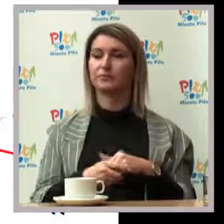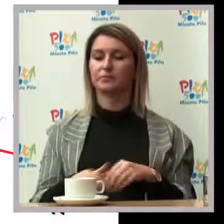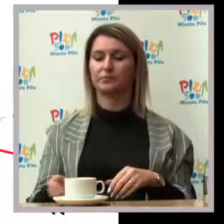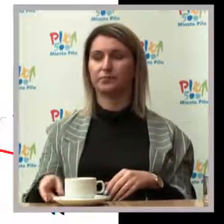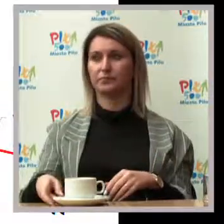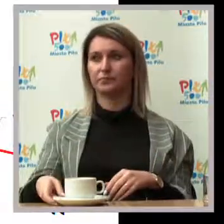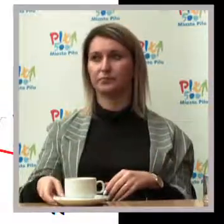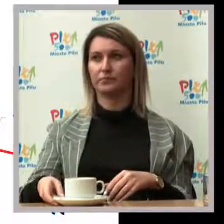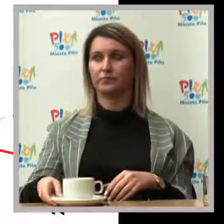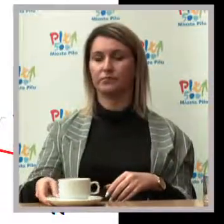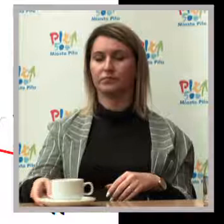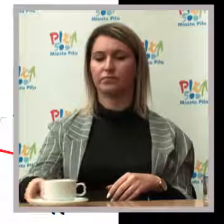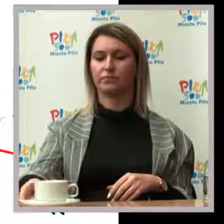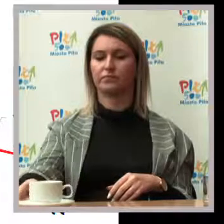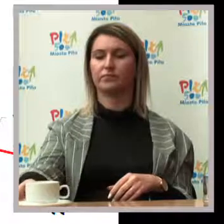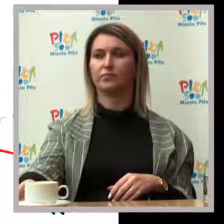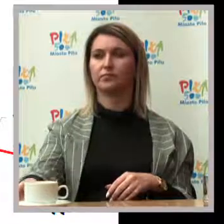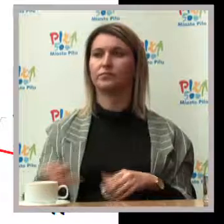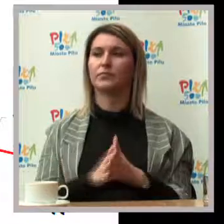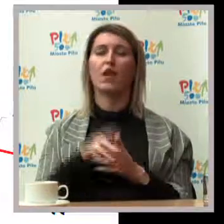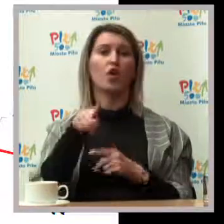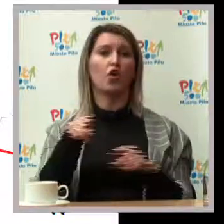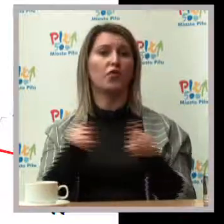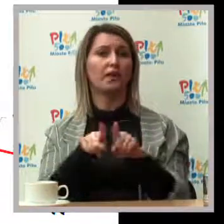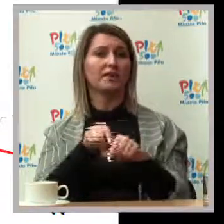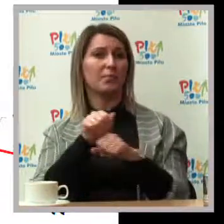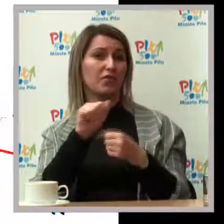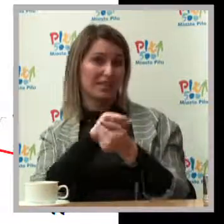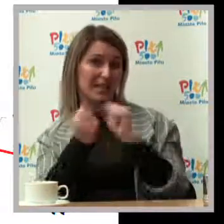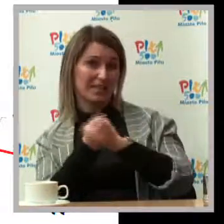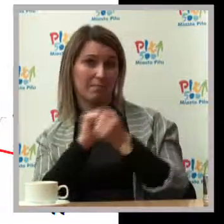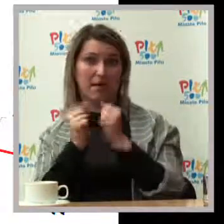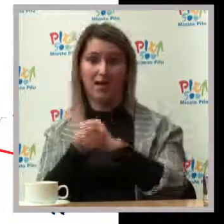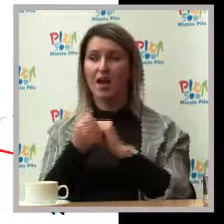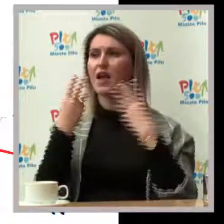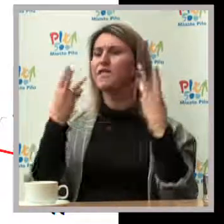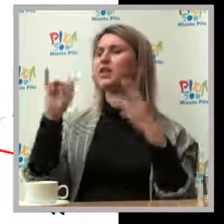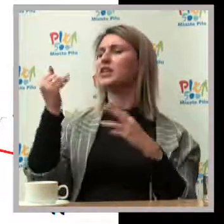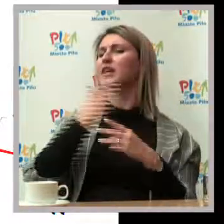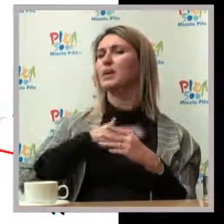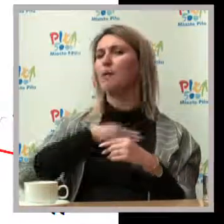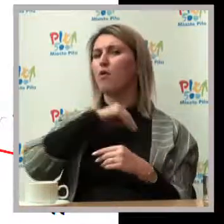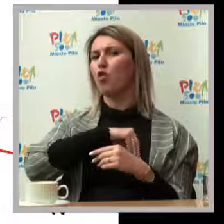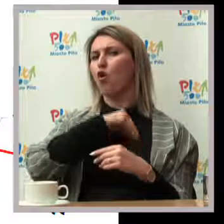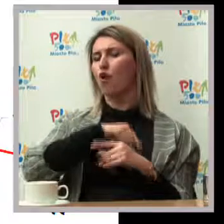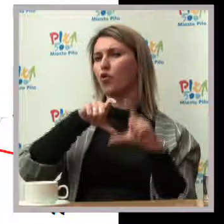oczywiście również jest ruchomy i wynika z dochodów, które pozyskujemy w trakcie roku.